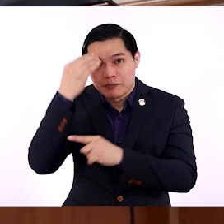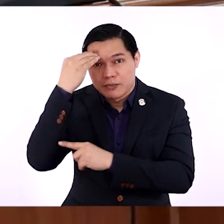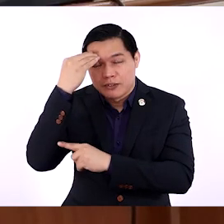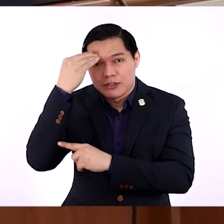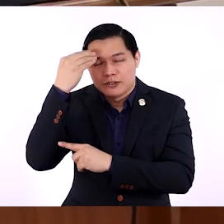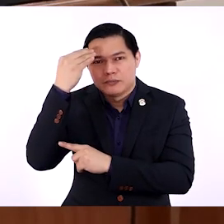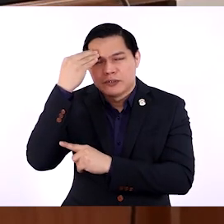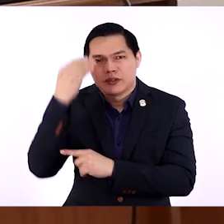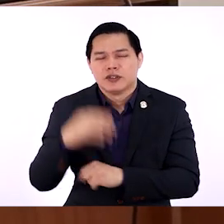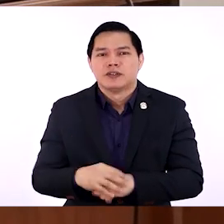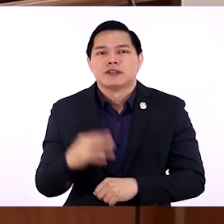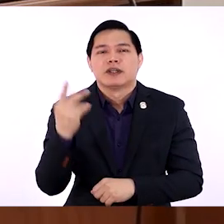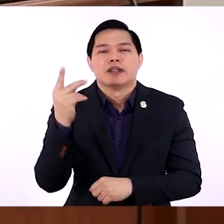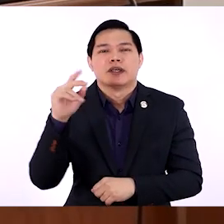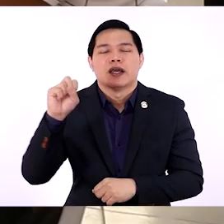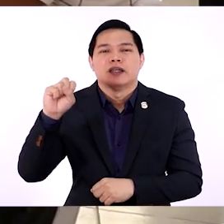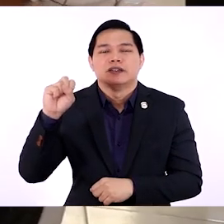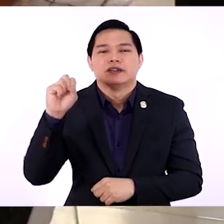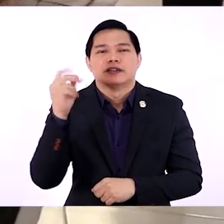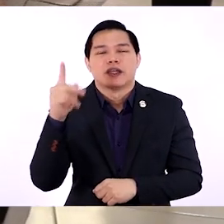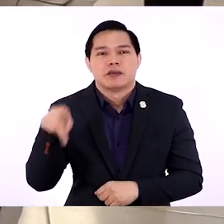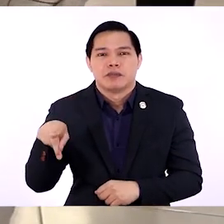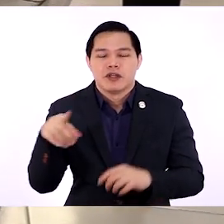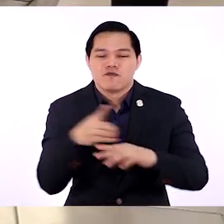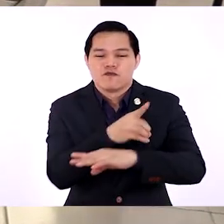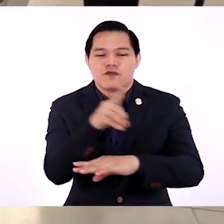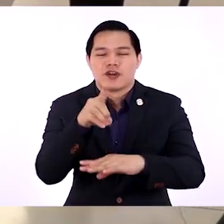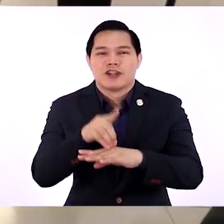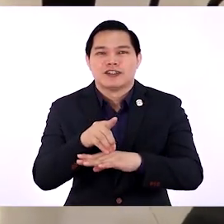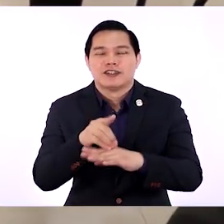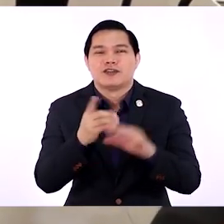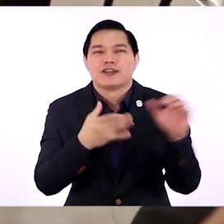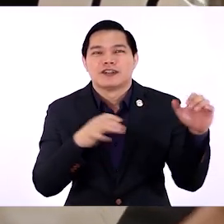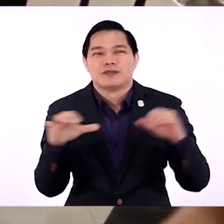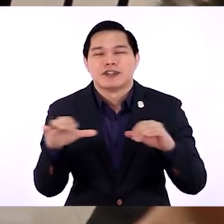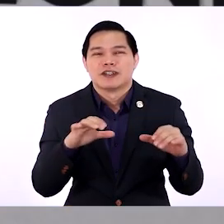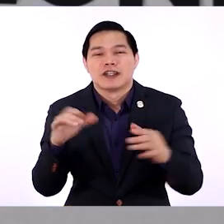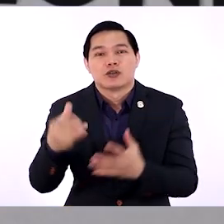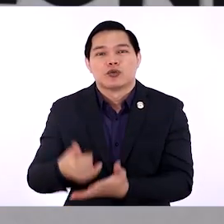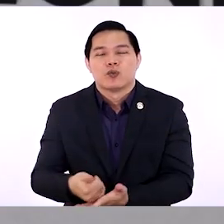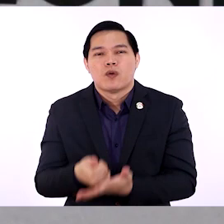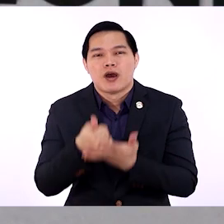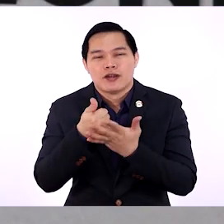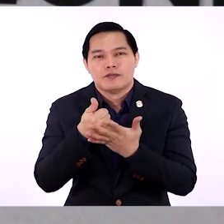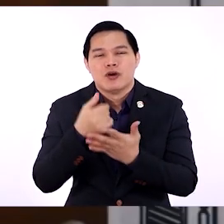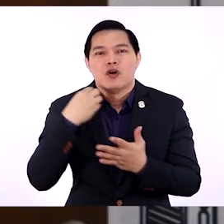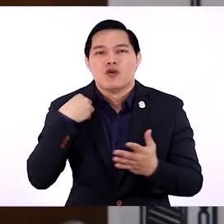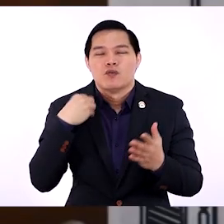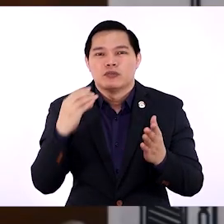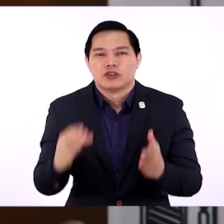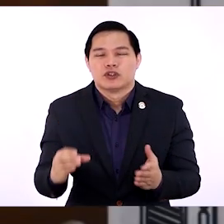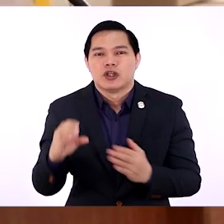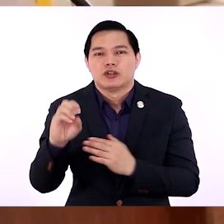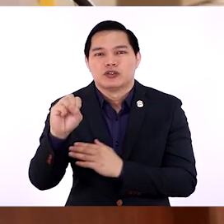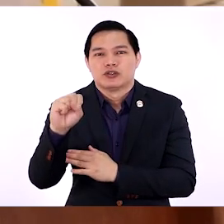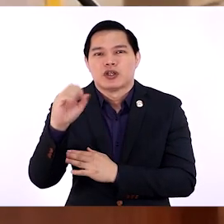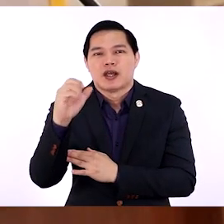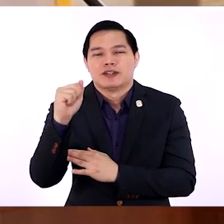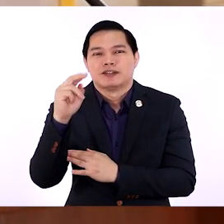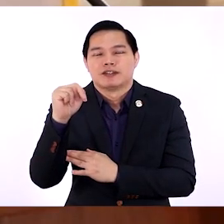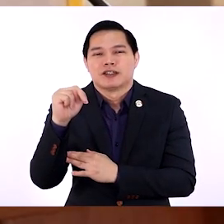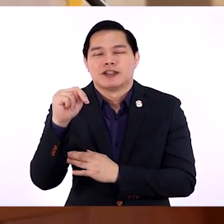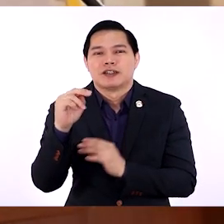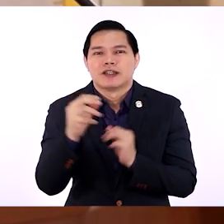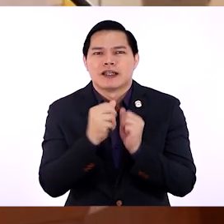katiwala sa kapisan ng pansambahayan ng distrito, ang aktibidad na ito katuwang ang mga may tungkulin sa SCAN. Kasabay